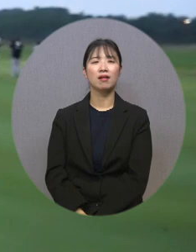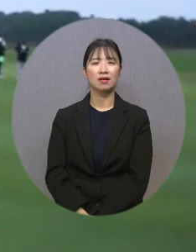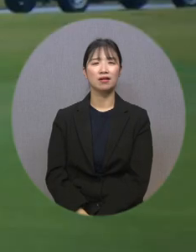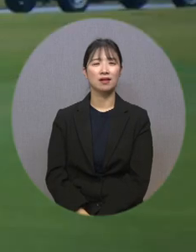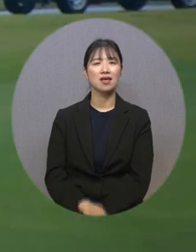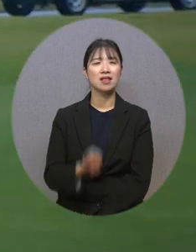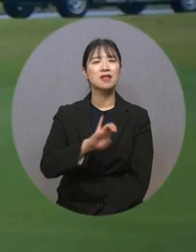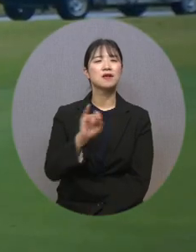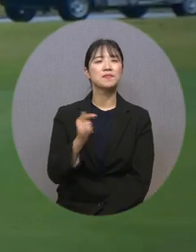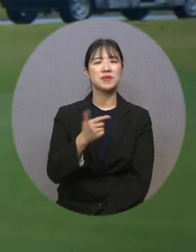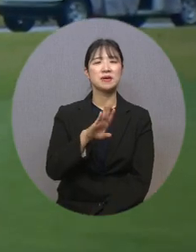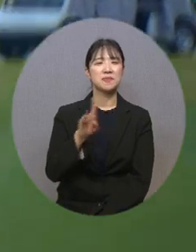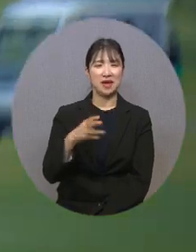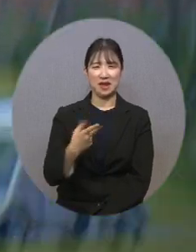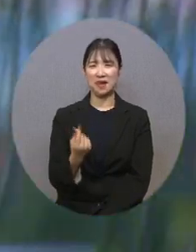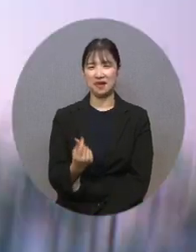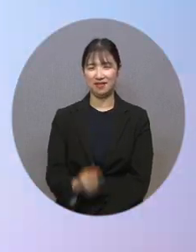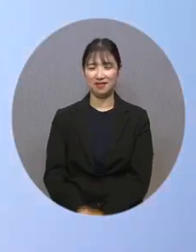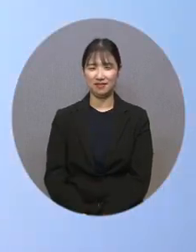핀발이야.